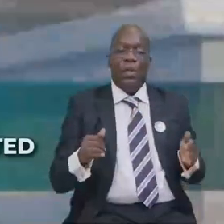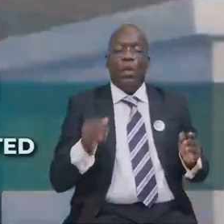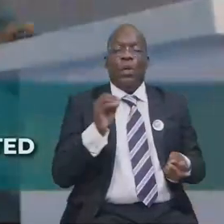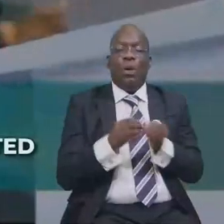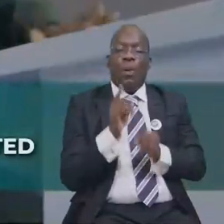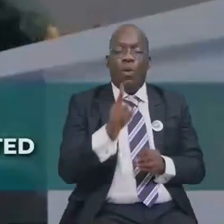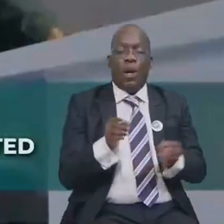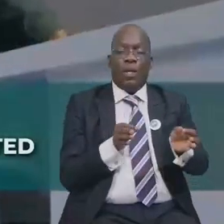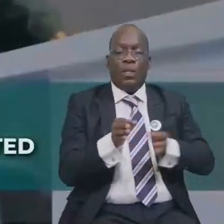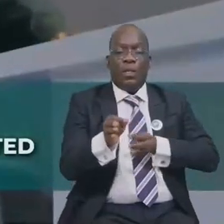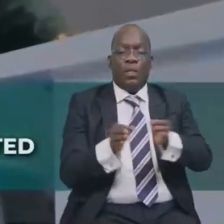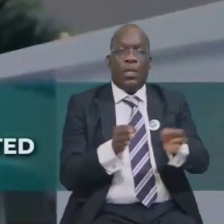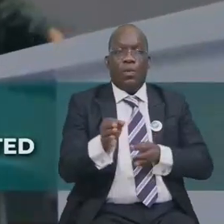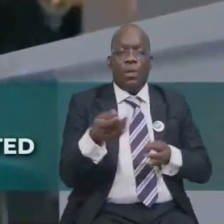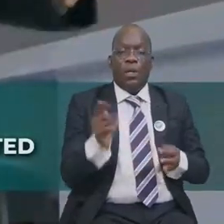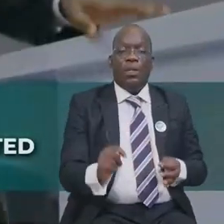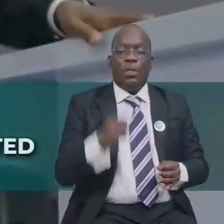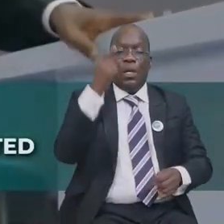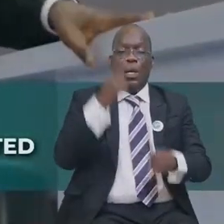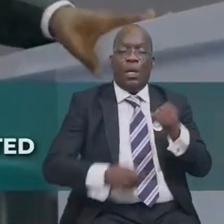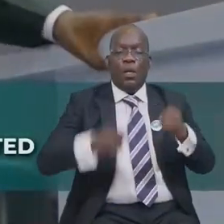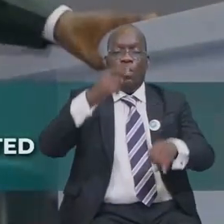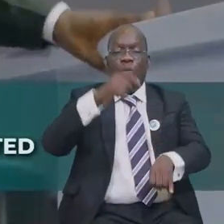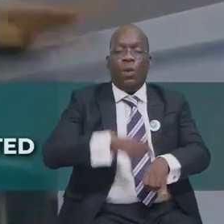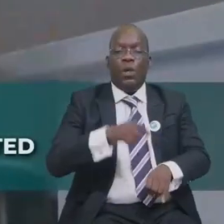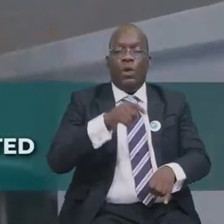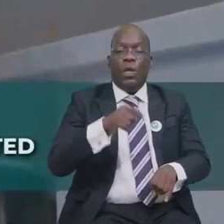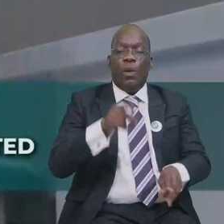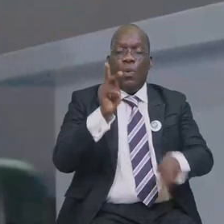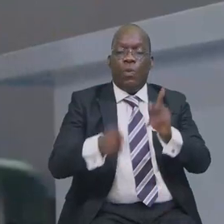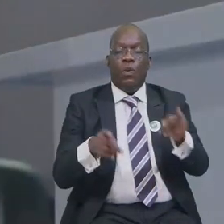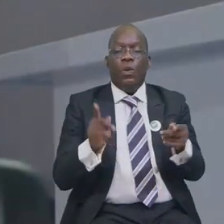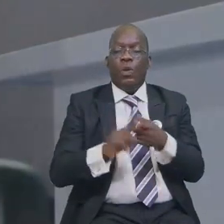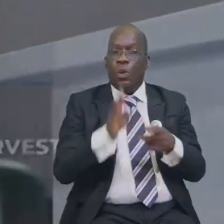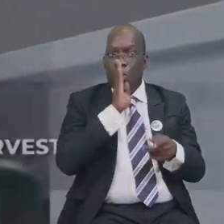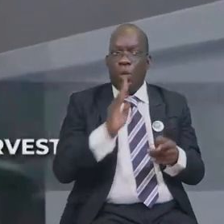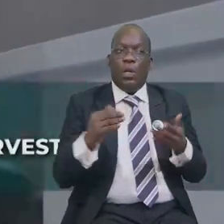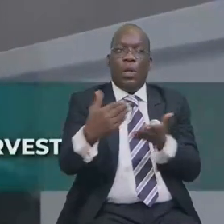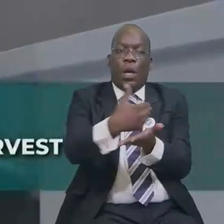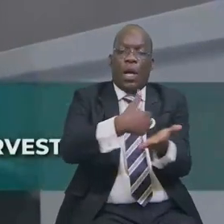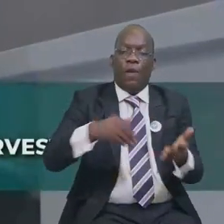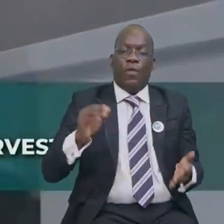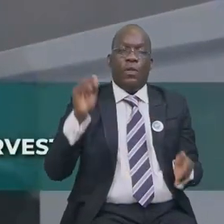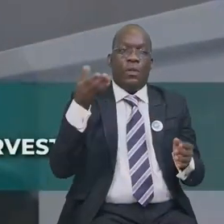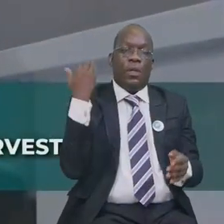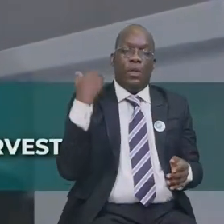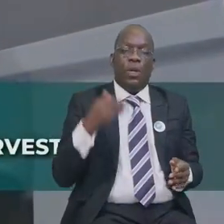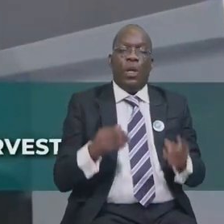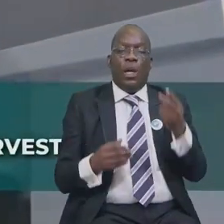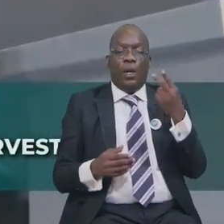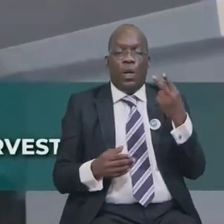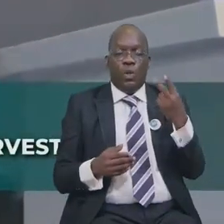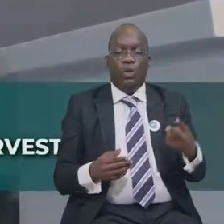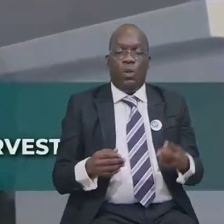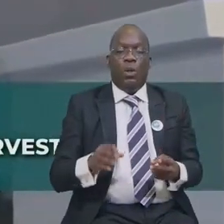le peuple ou la population de la fin des temps à moissonner. Deuxièmement, découvrir la passion